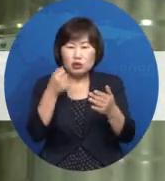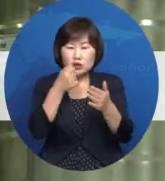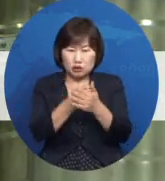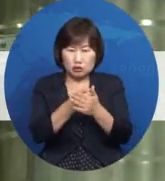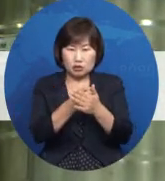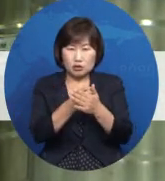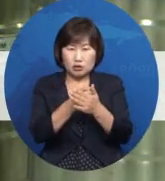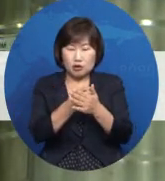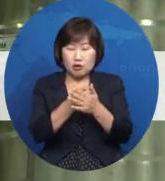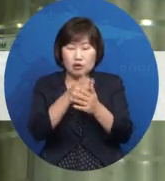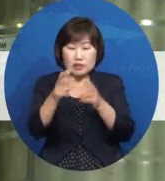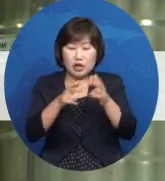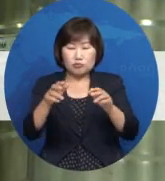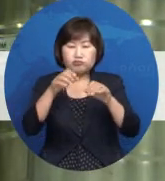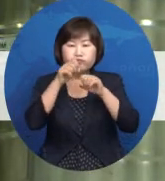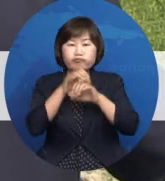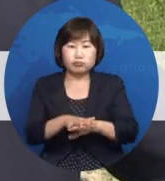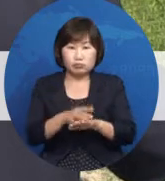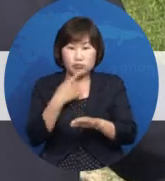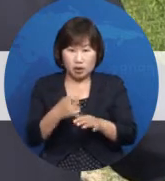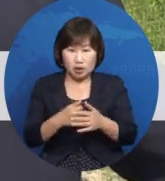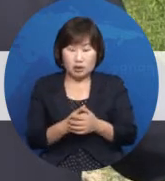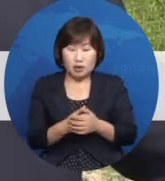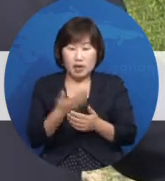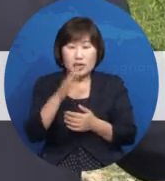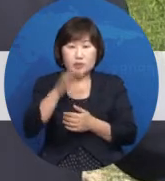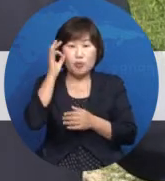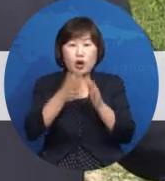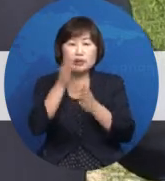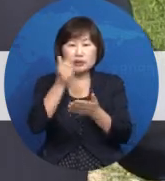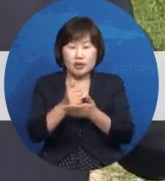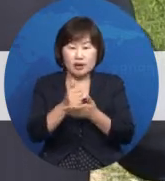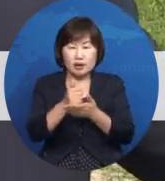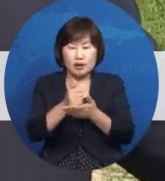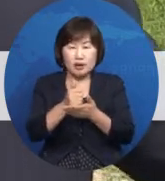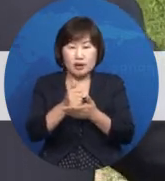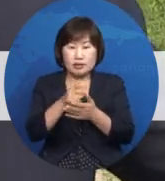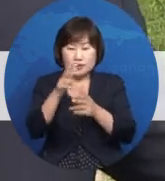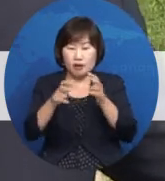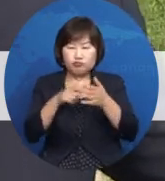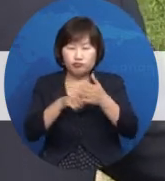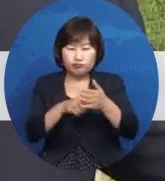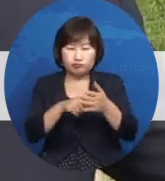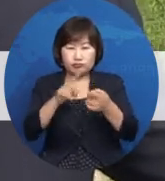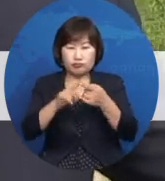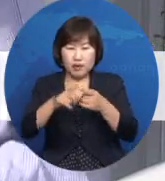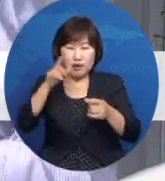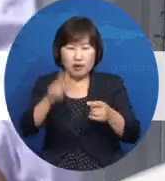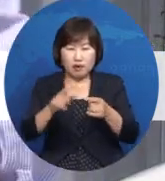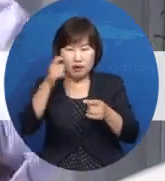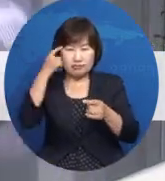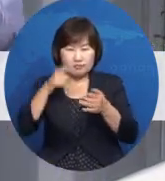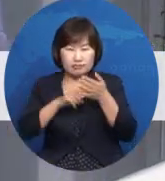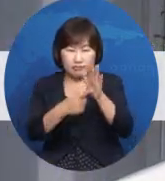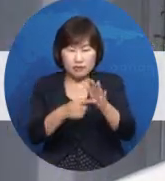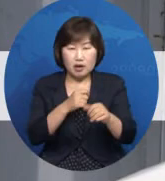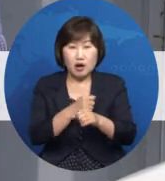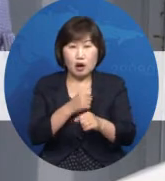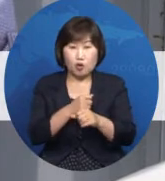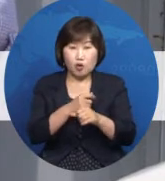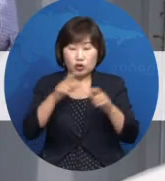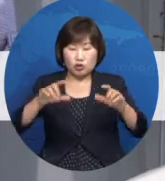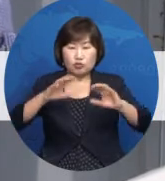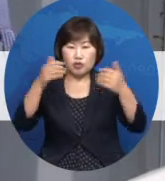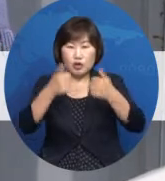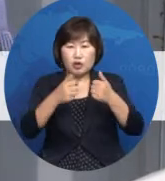사업이 무산될 위기에 처해 있었습니다. 하지만 이강덕 시장은 사업 추진에 대한 강력한 의지를 표명하고 지역